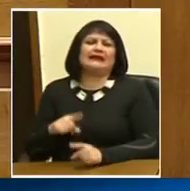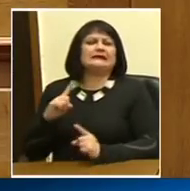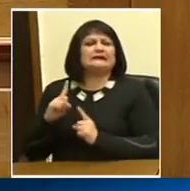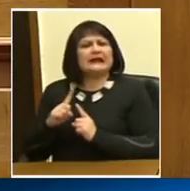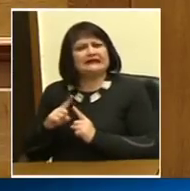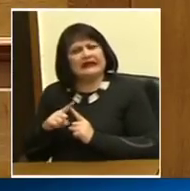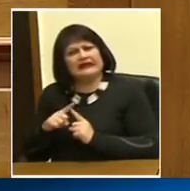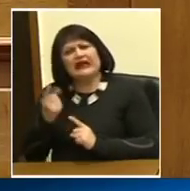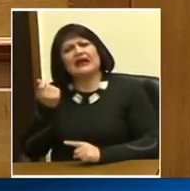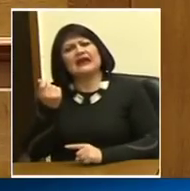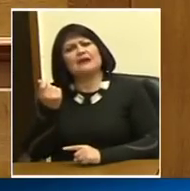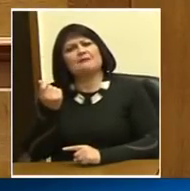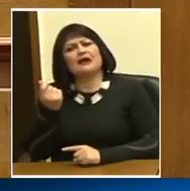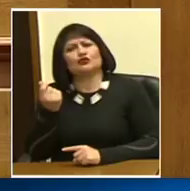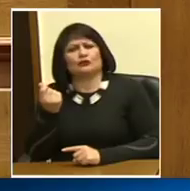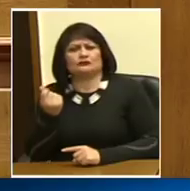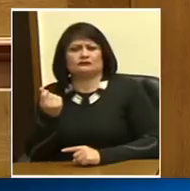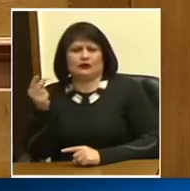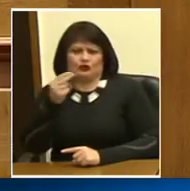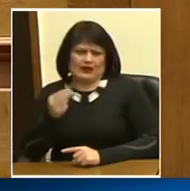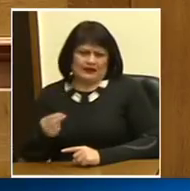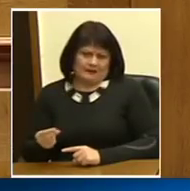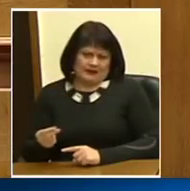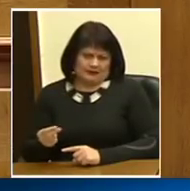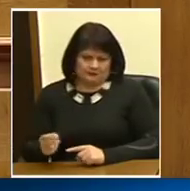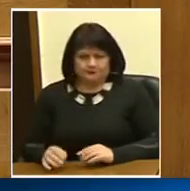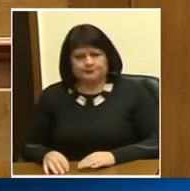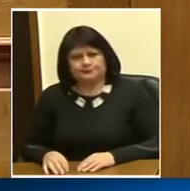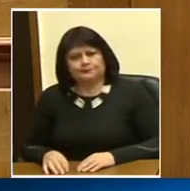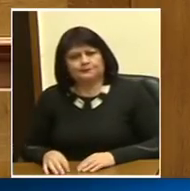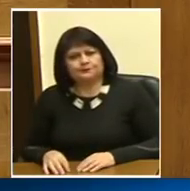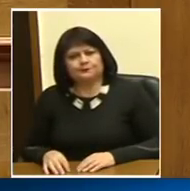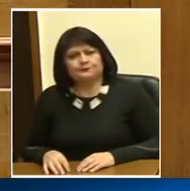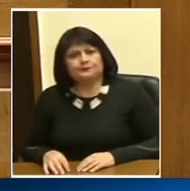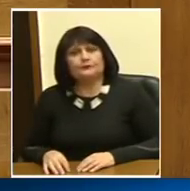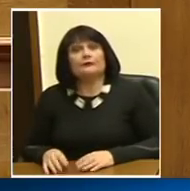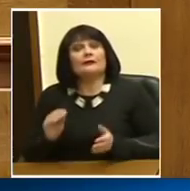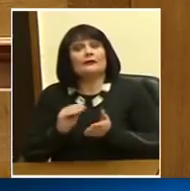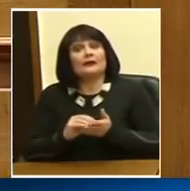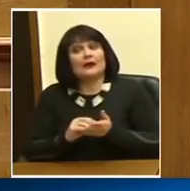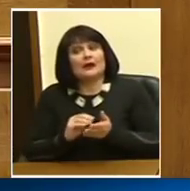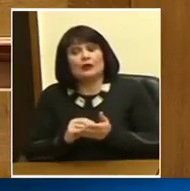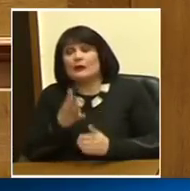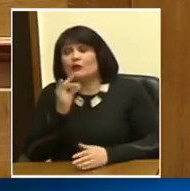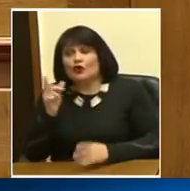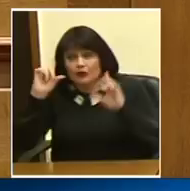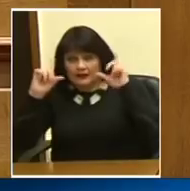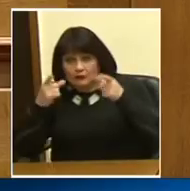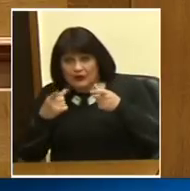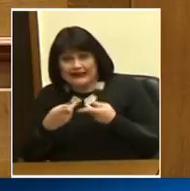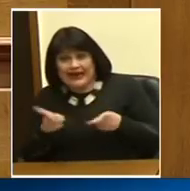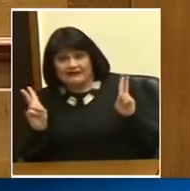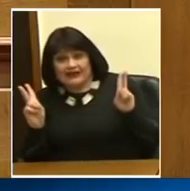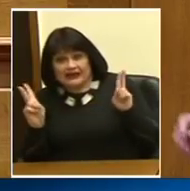και χρηματοοικονομικών. Αλλά και για έναν λόγο συνδέεται η δημοκρατία και οι